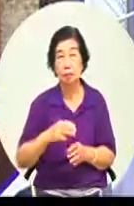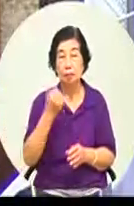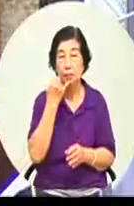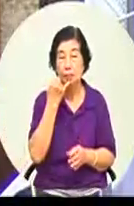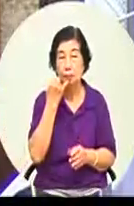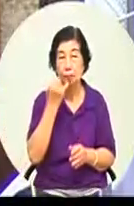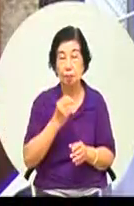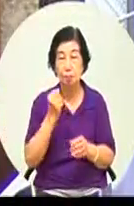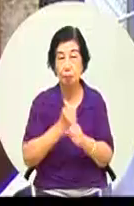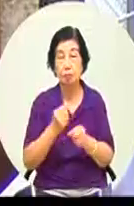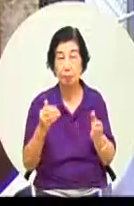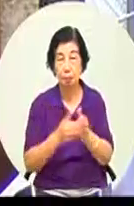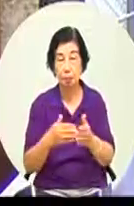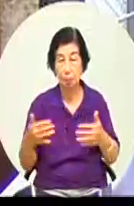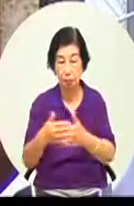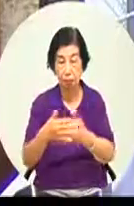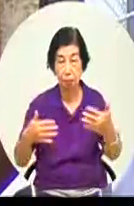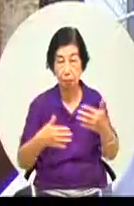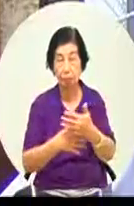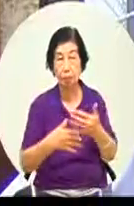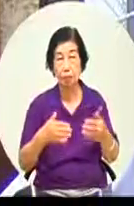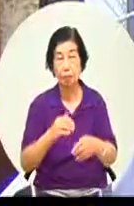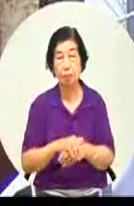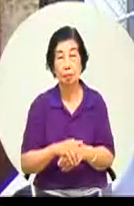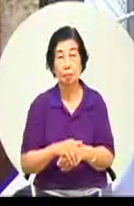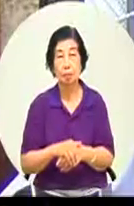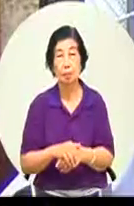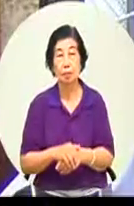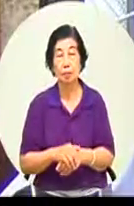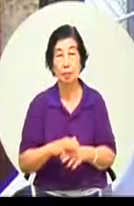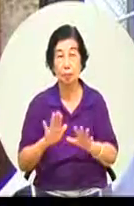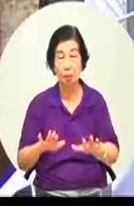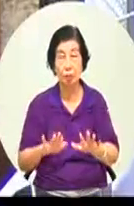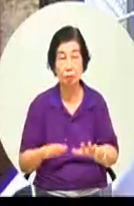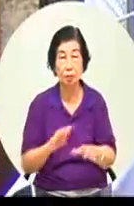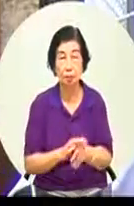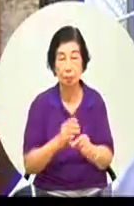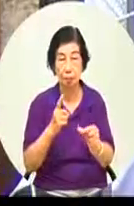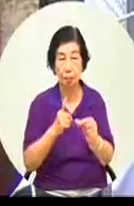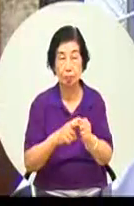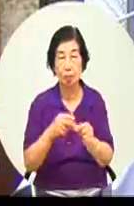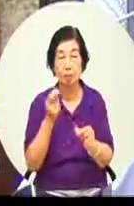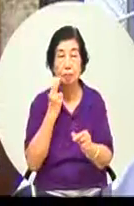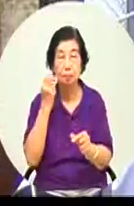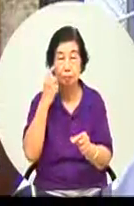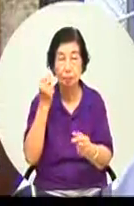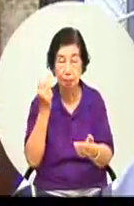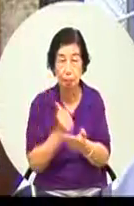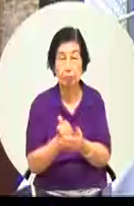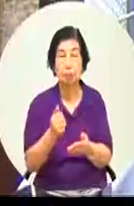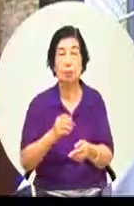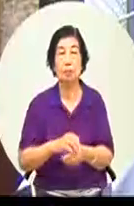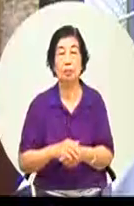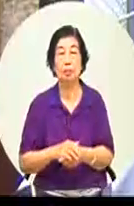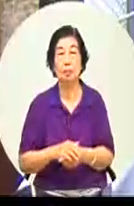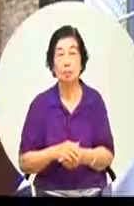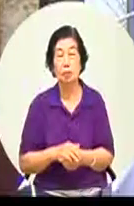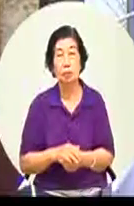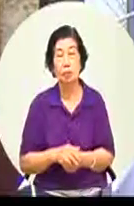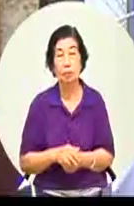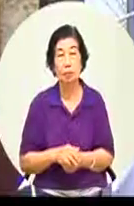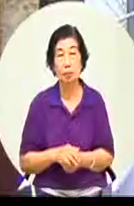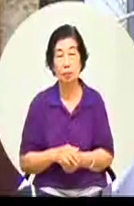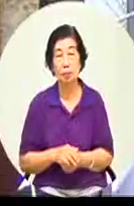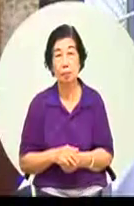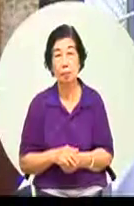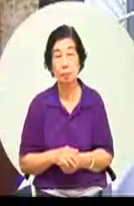后来通车。那第二阶段部分目前由中钢得标，那这一部分的话也正在加紧的一个推进，那整个完工